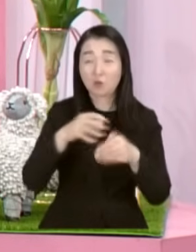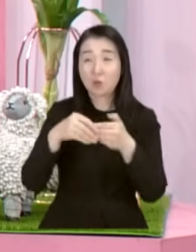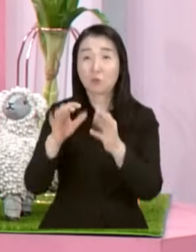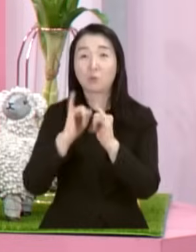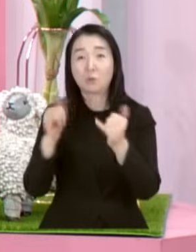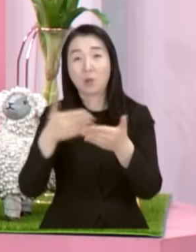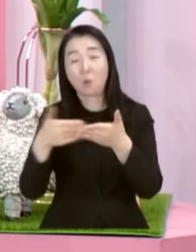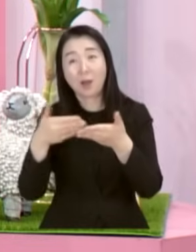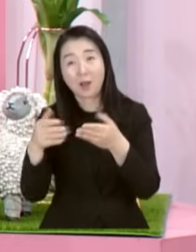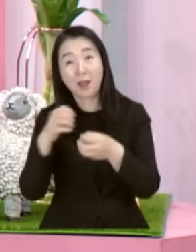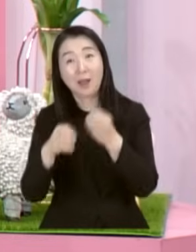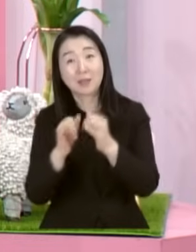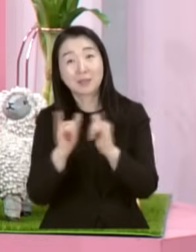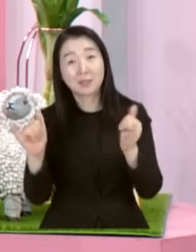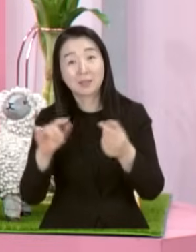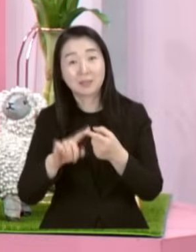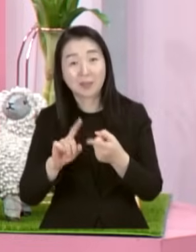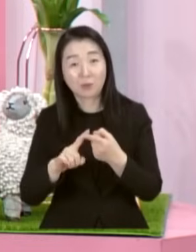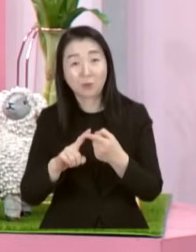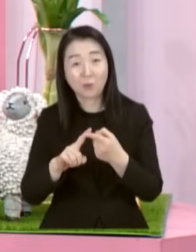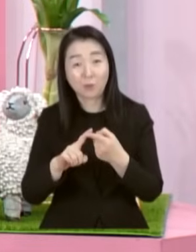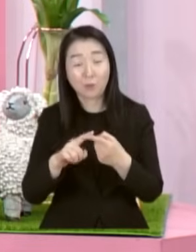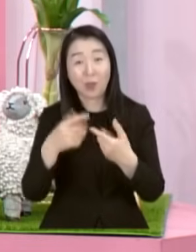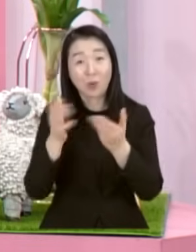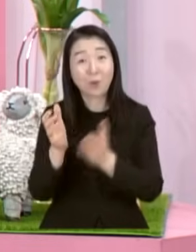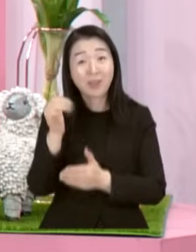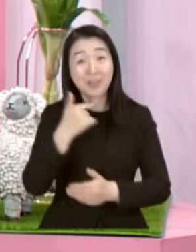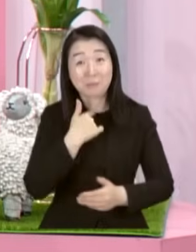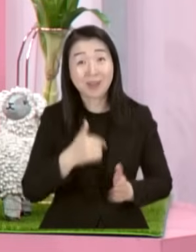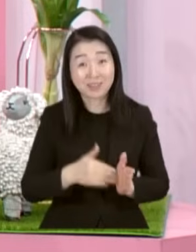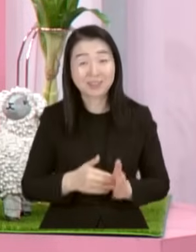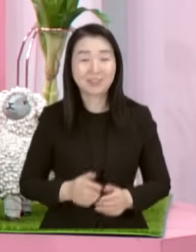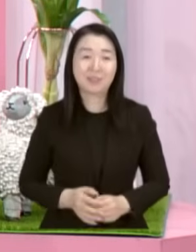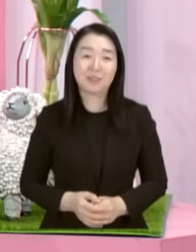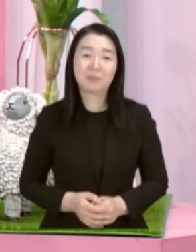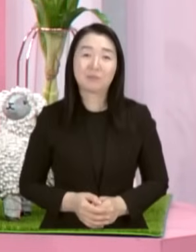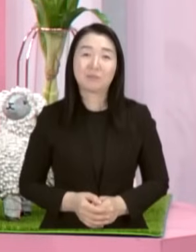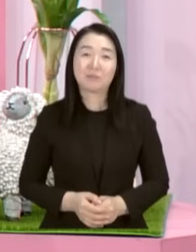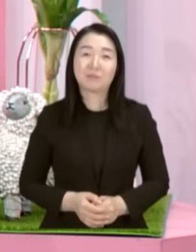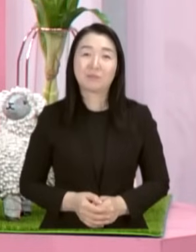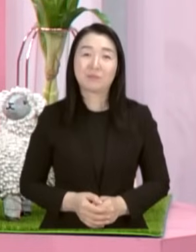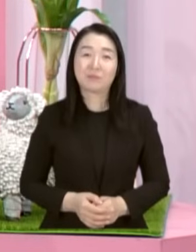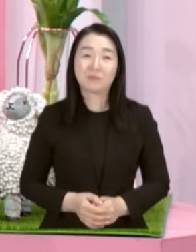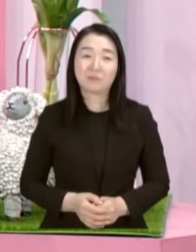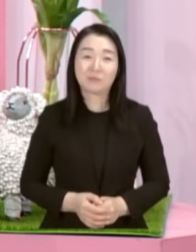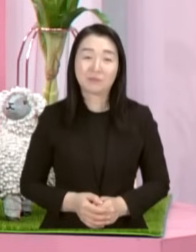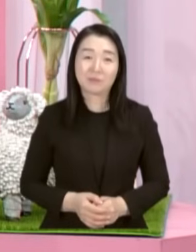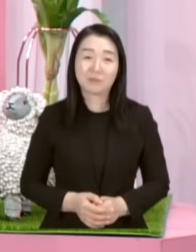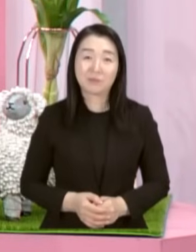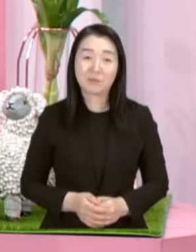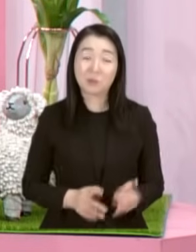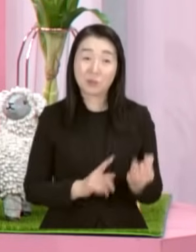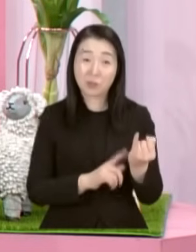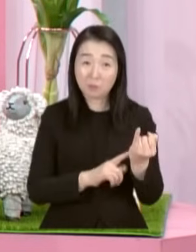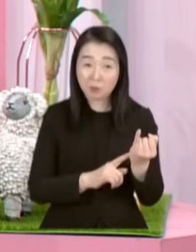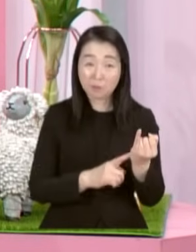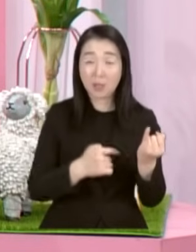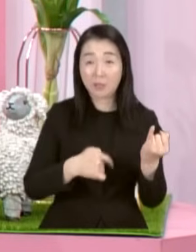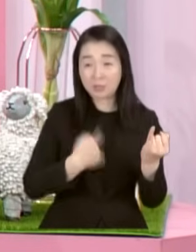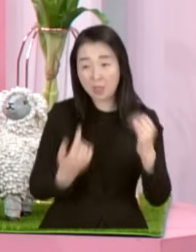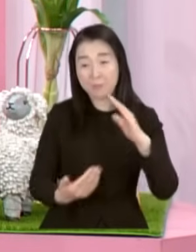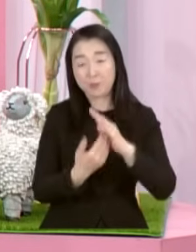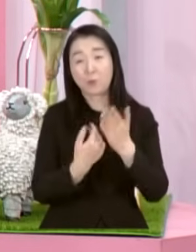화가로 시인으로 뭐냐면 한국 문인선교회 회장도 했으니까 여러 가지 많은 자기가 나름대로 자아